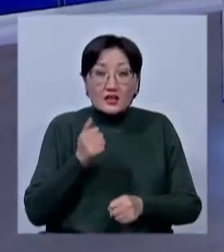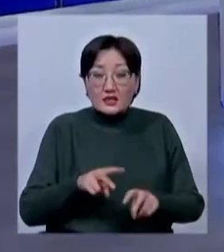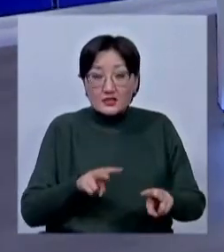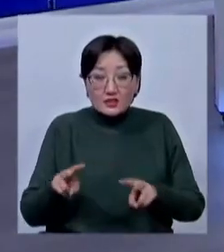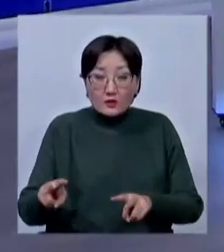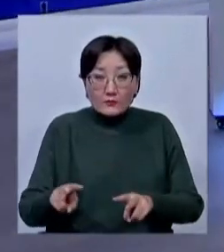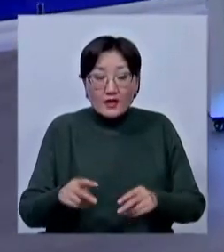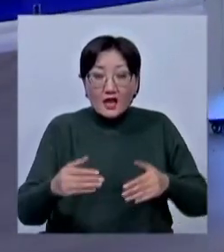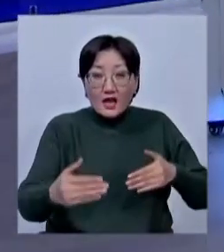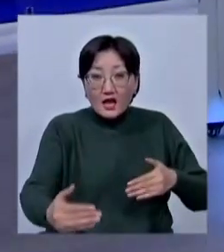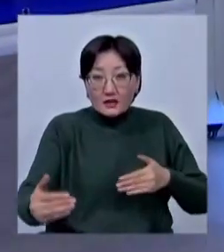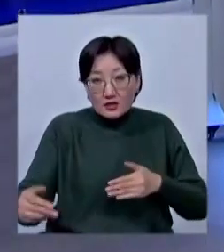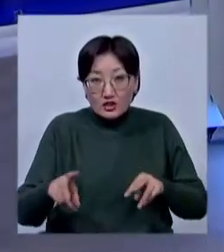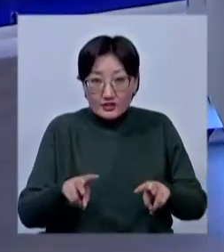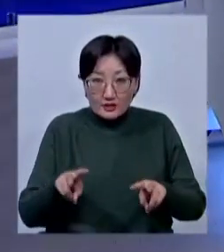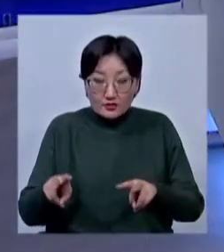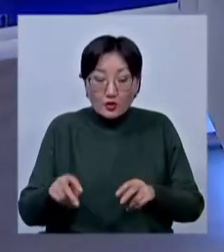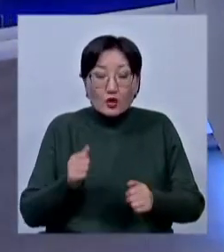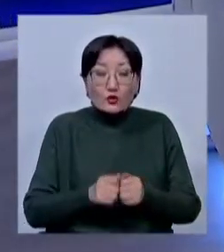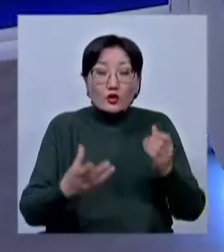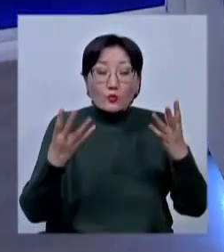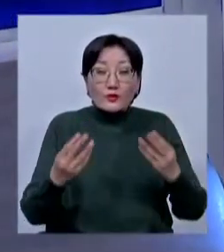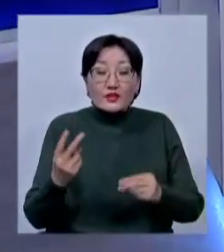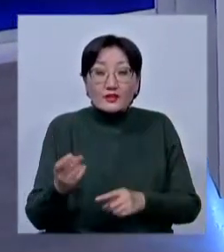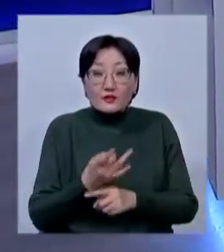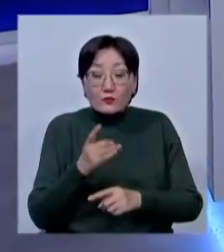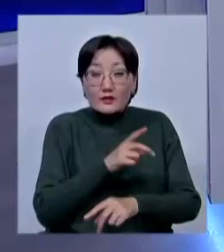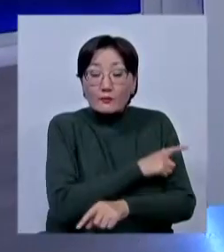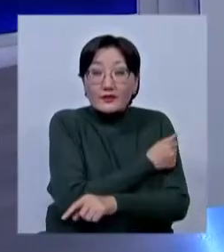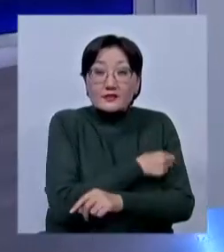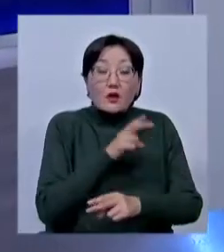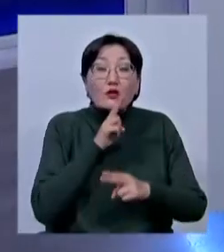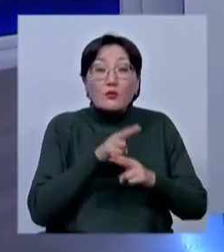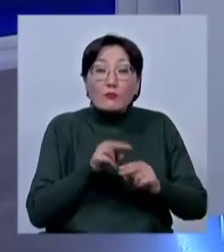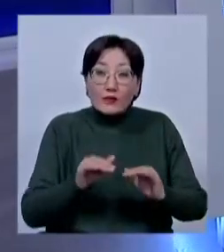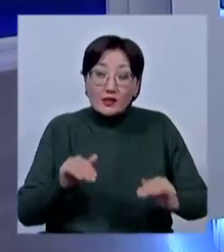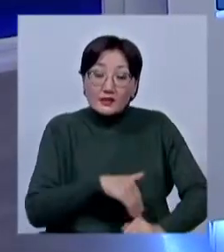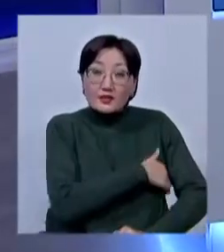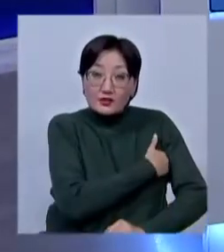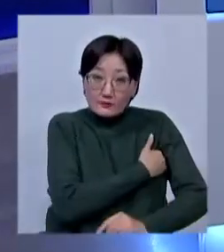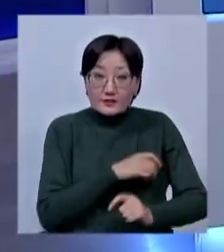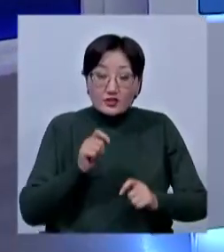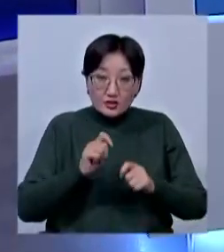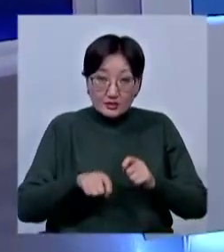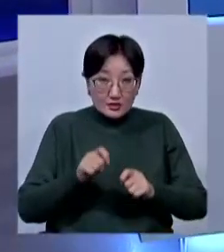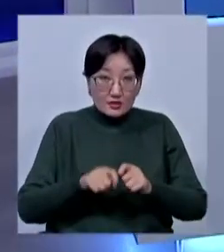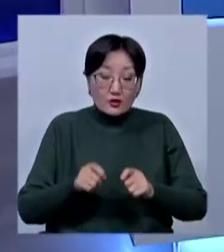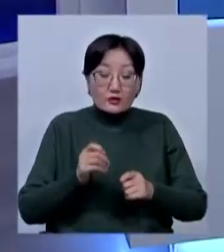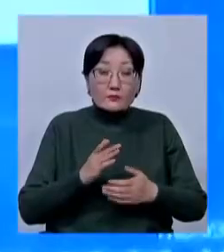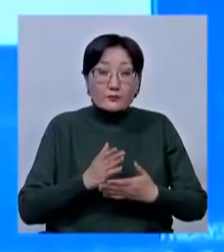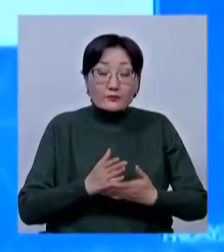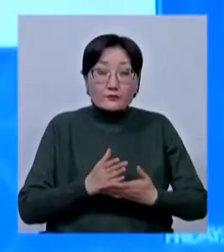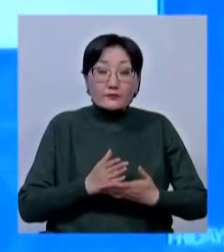сақталған, араға шық сақталған, күніне 2 рет мейірбике олардың балалардың температурасын, дене қызуын өлшеп